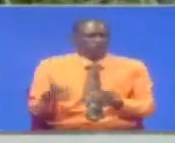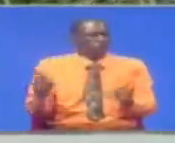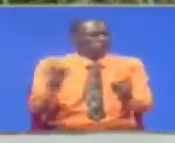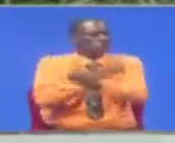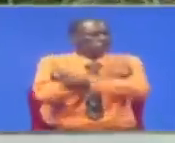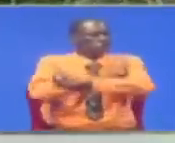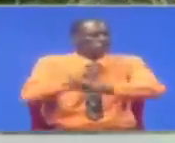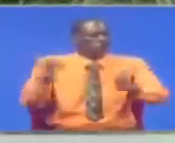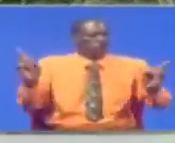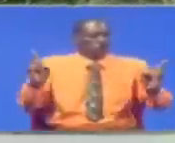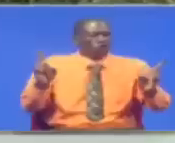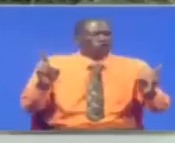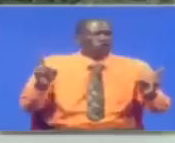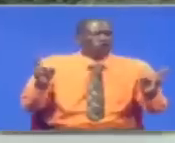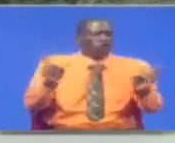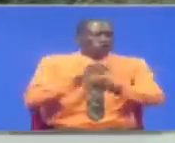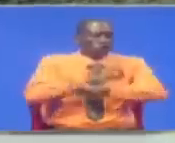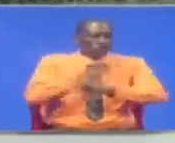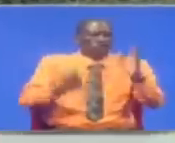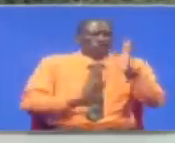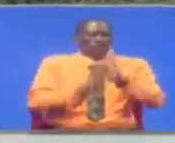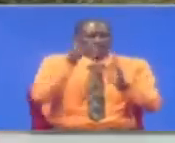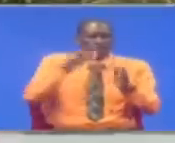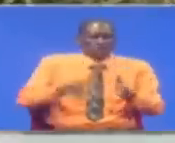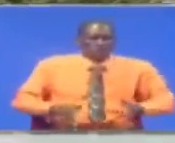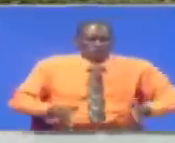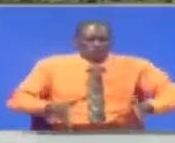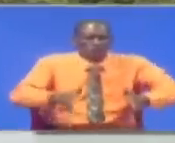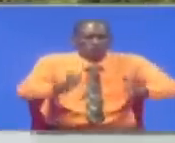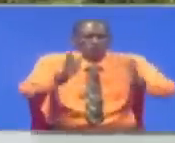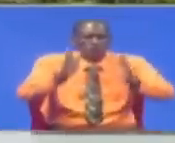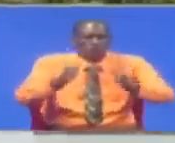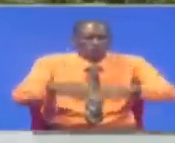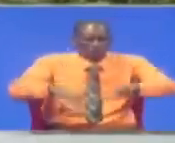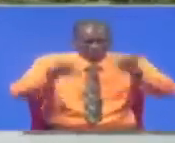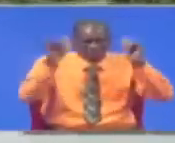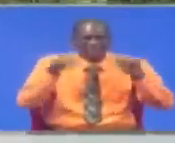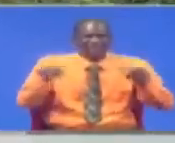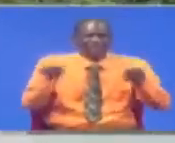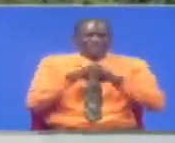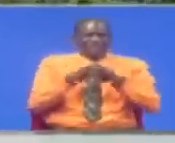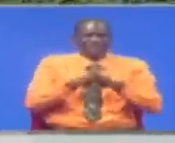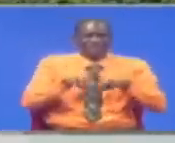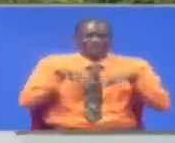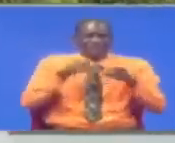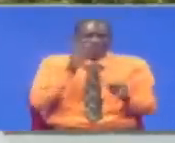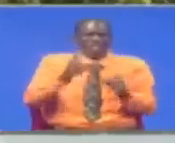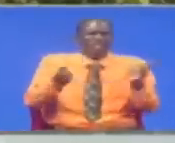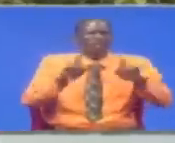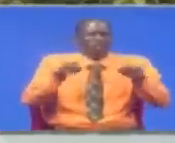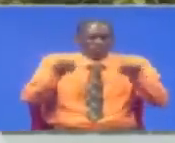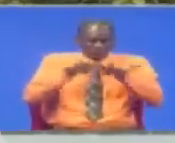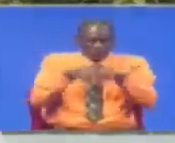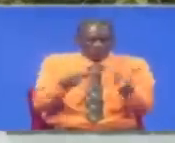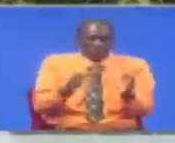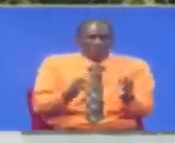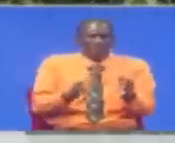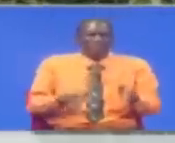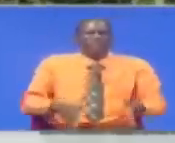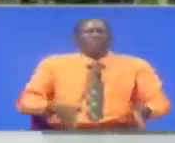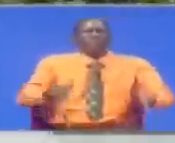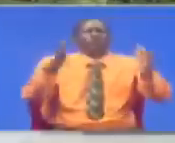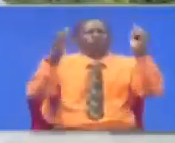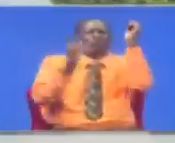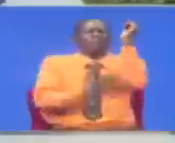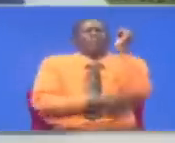Hakuna kitu mimi nitaleta hapa. Barabara zitakuwa vivyo hivyo ama kama si vivyo hivyo zitakuwa mbaya